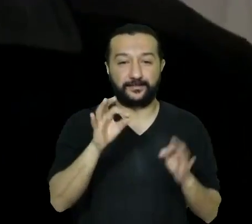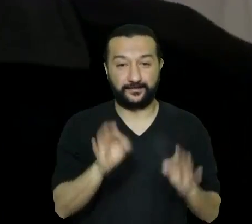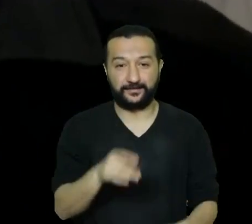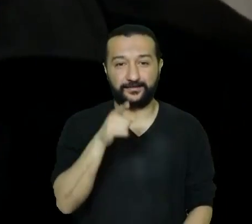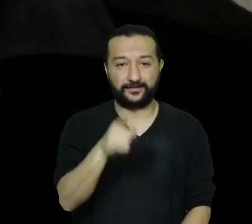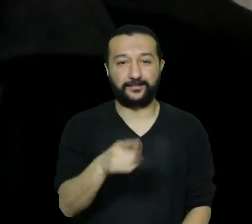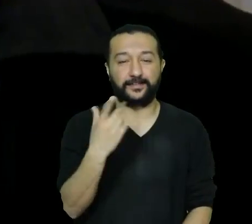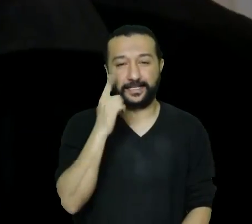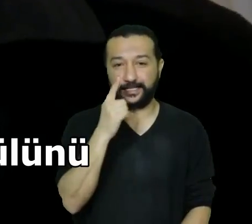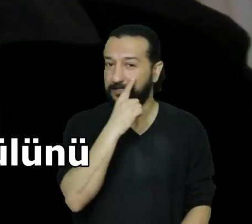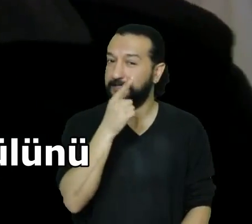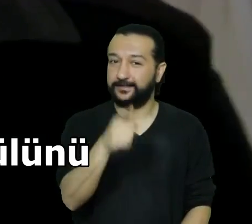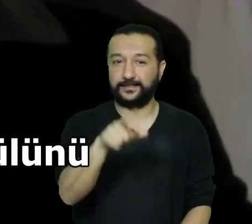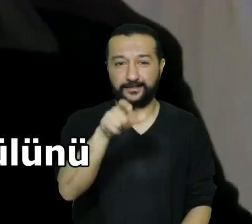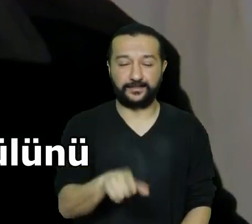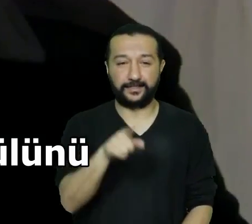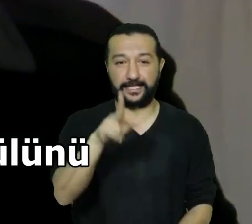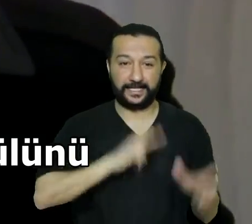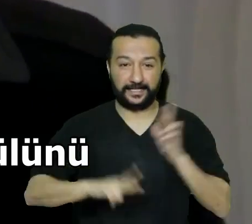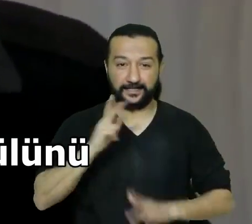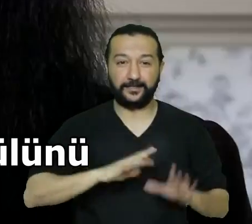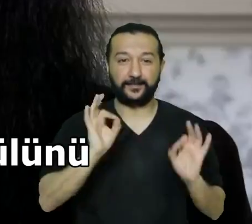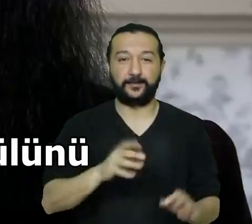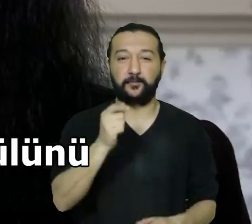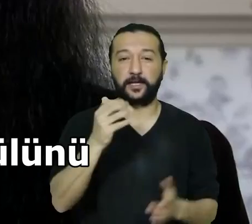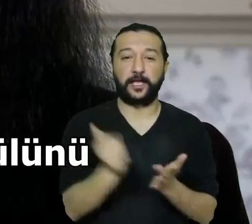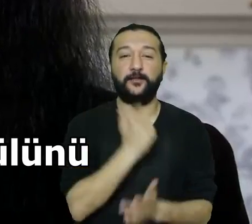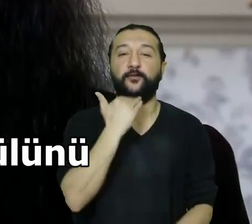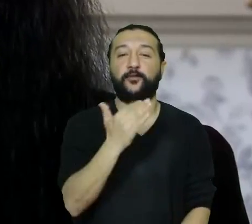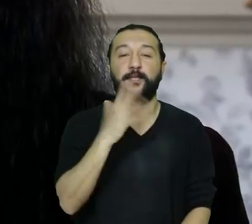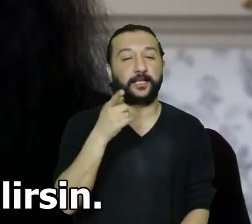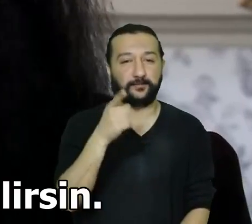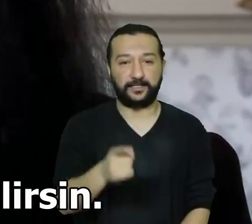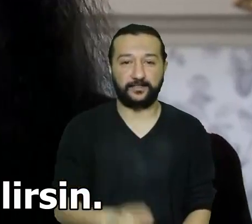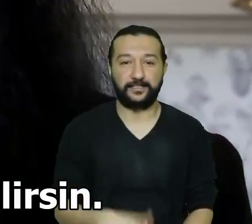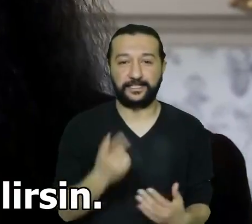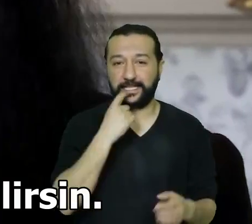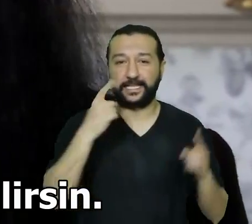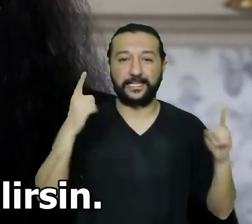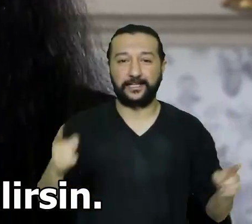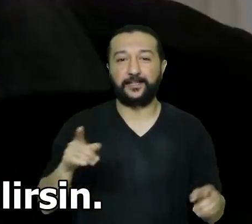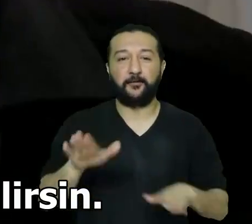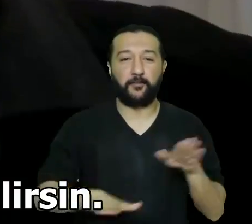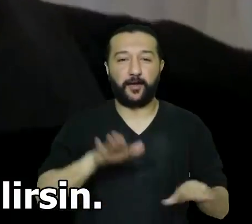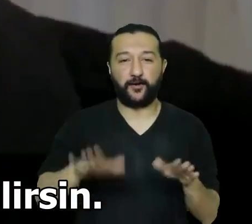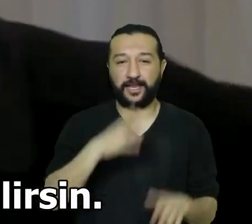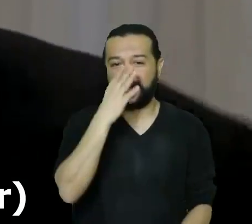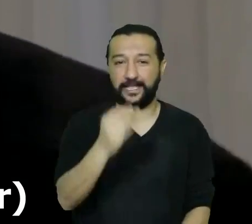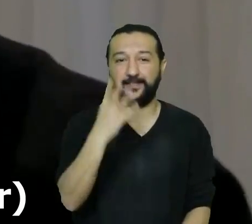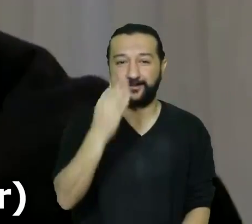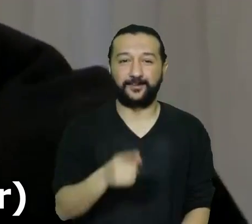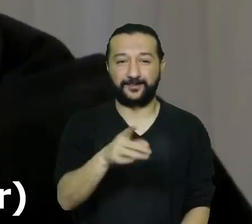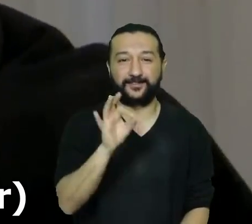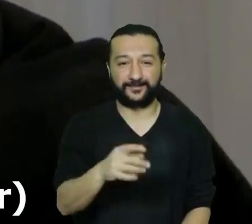siyah smokin. İyiymişti. Sen bu kılıkla belki para ödülünü alamazsın ama... ...yılın penguin ödülünü